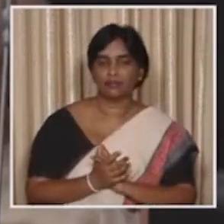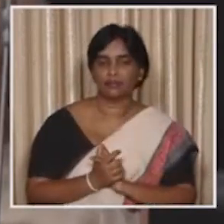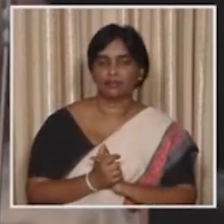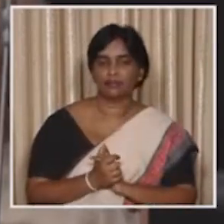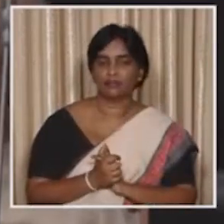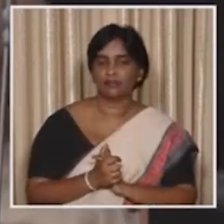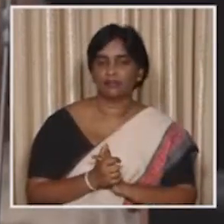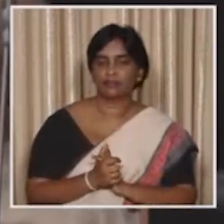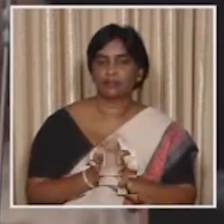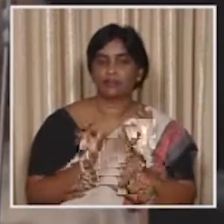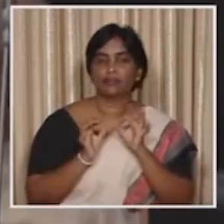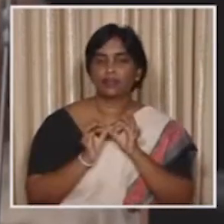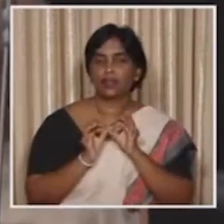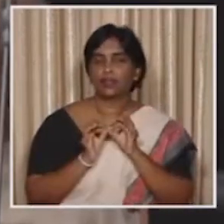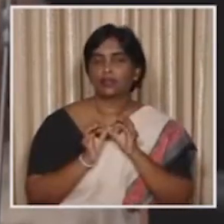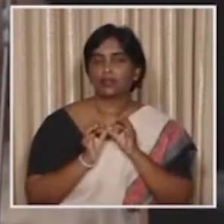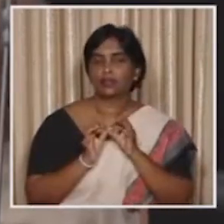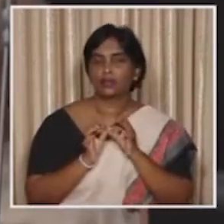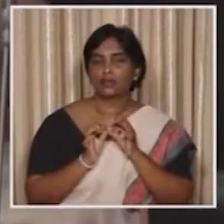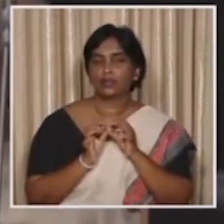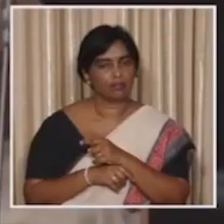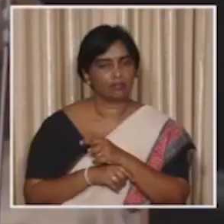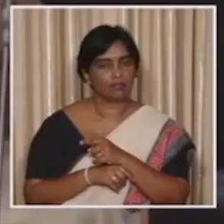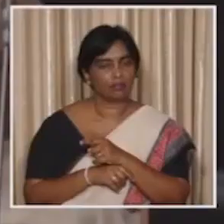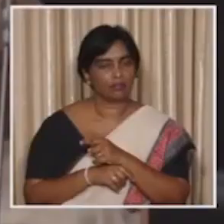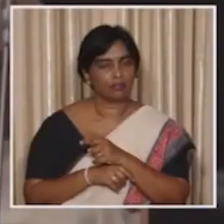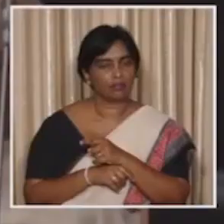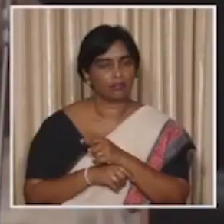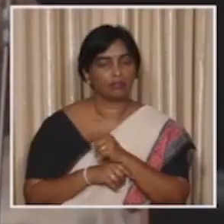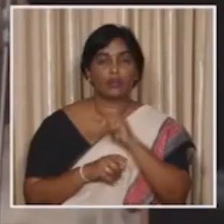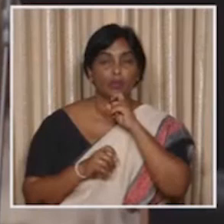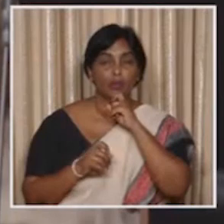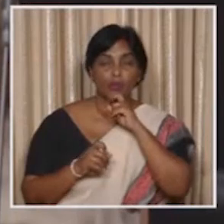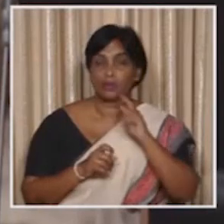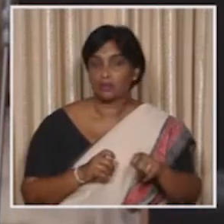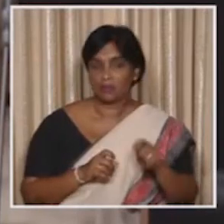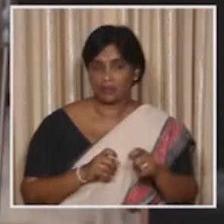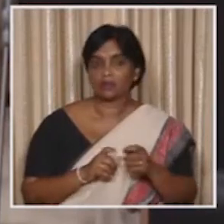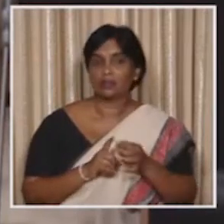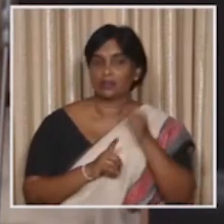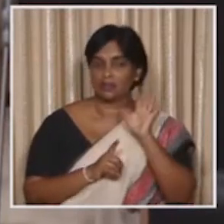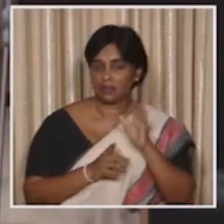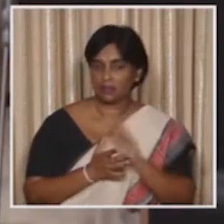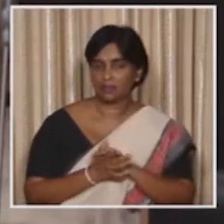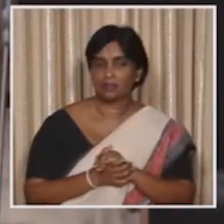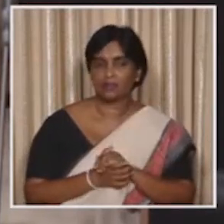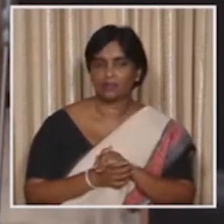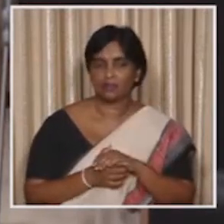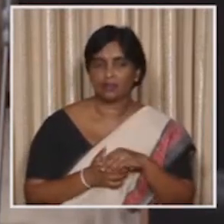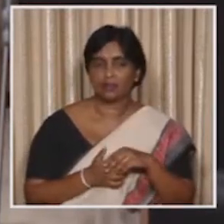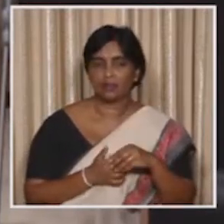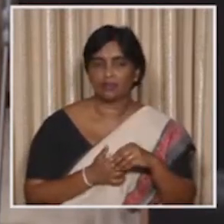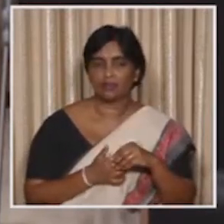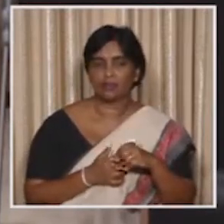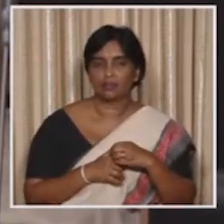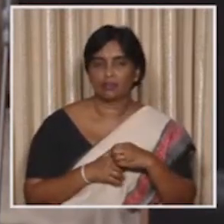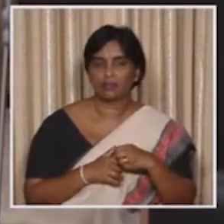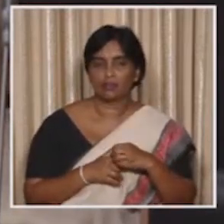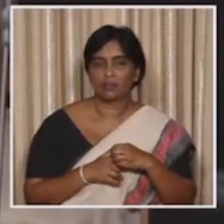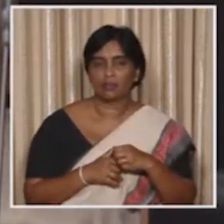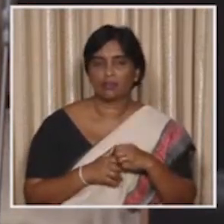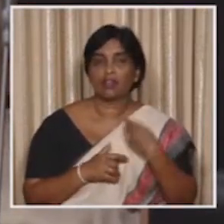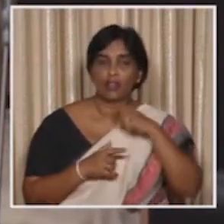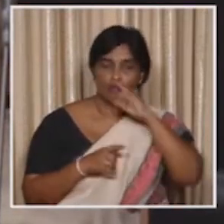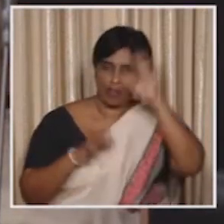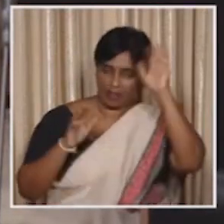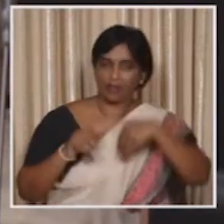එදා බන්දුල කරුණරත්නේ ආව දිවුරුම් දෙන්න අභියාචාර්යගේ සභාපති හැටියට. ඉතින් රැකවර එනකොට මමත් කිව්වා එන්න